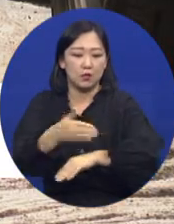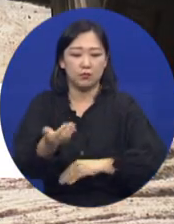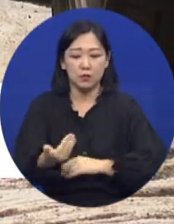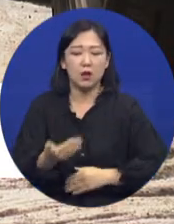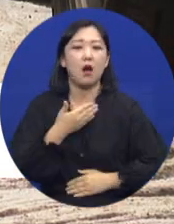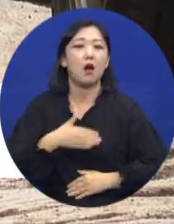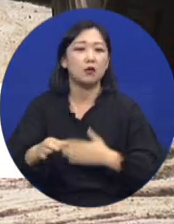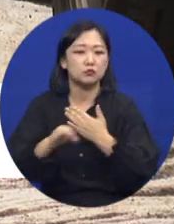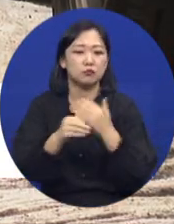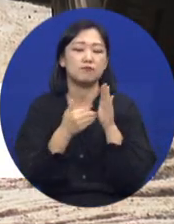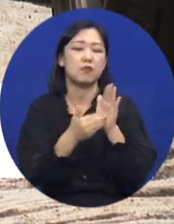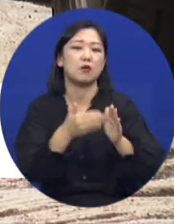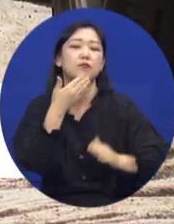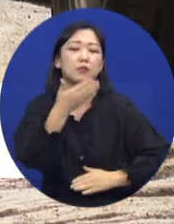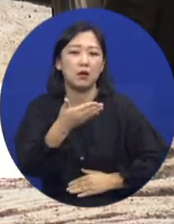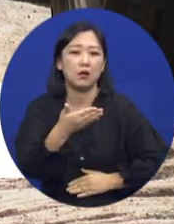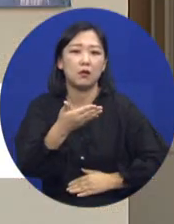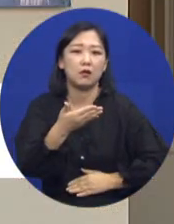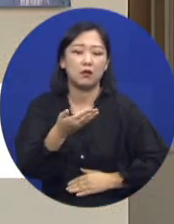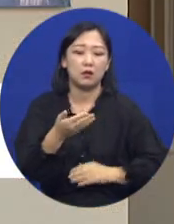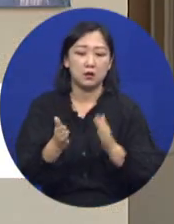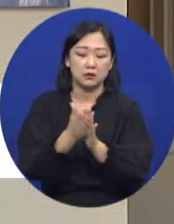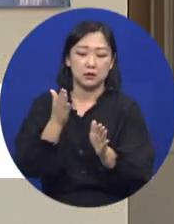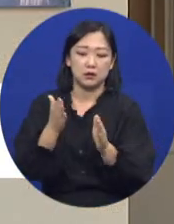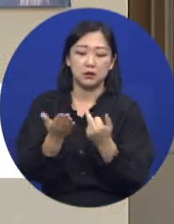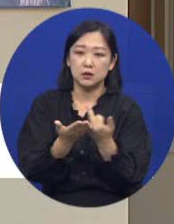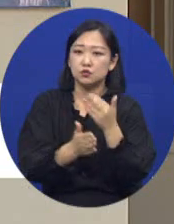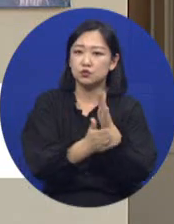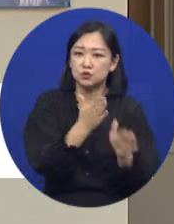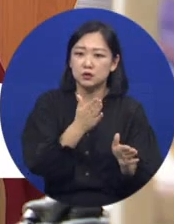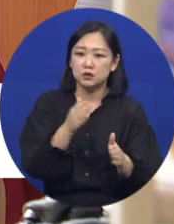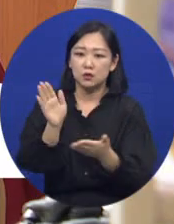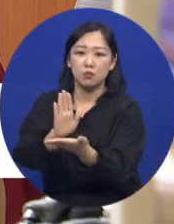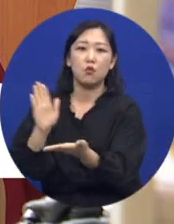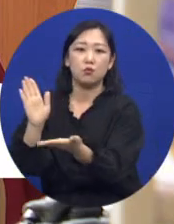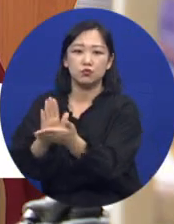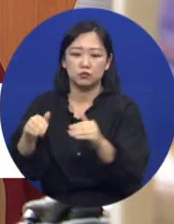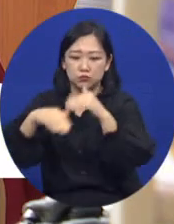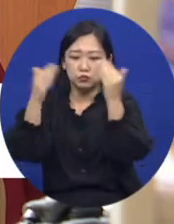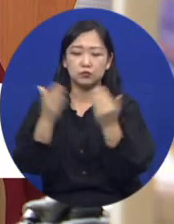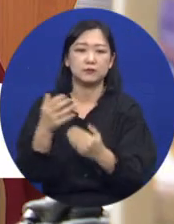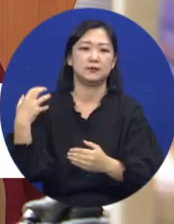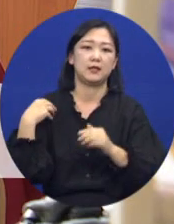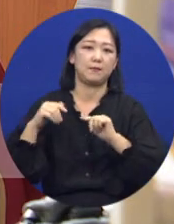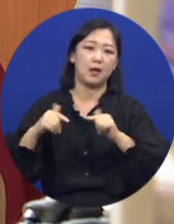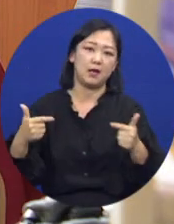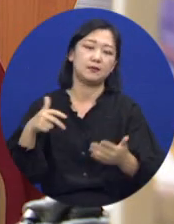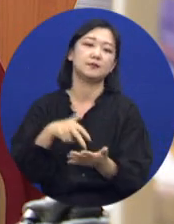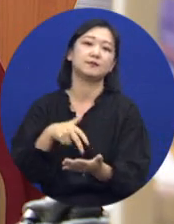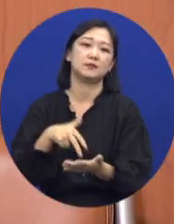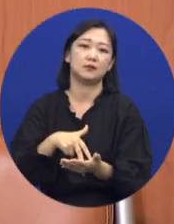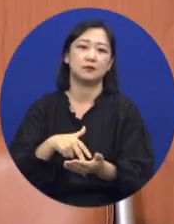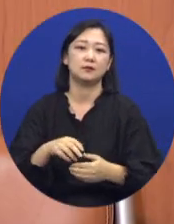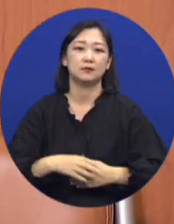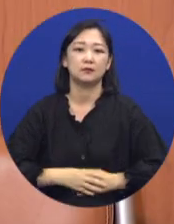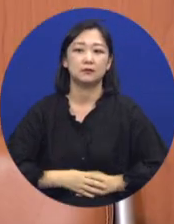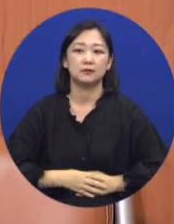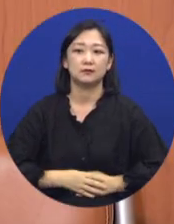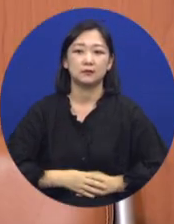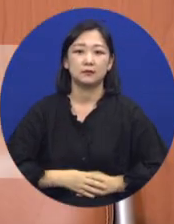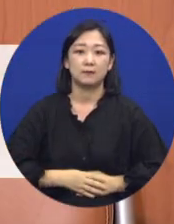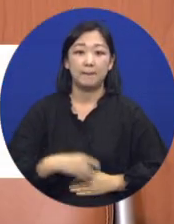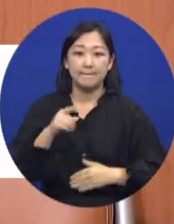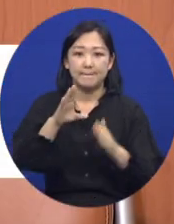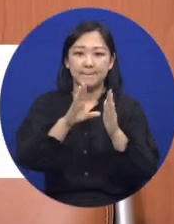알았다면 막을 수 있는 일이었지만 제주시와 상하수도본부 모두 자신들의 책임은 아니라는 입장입니다.